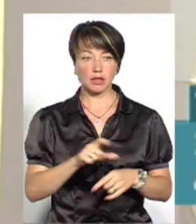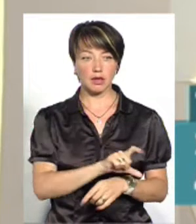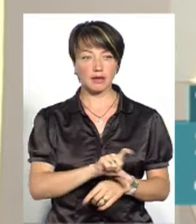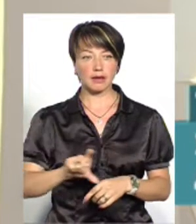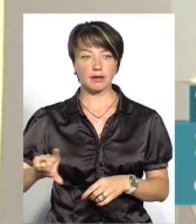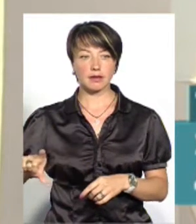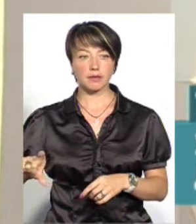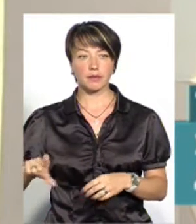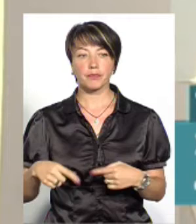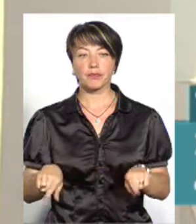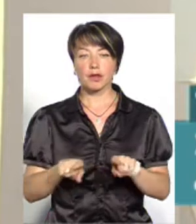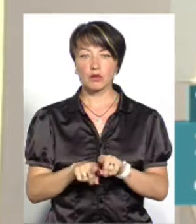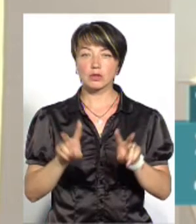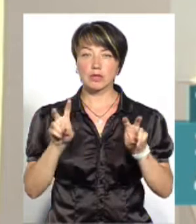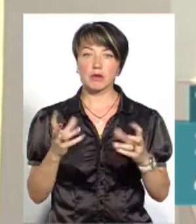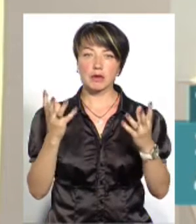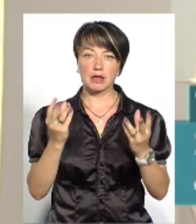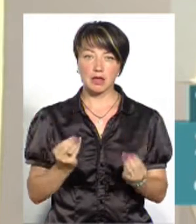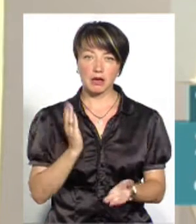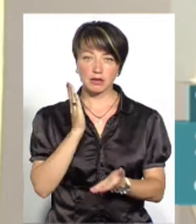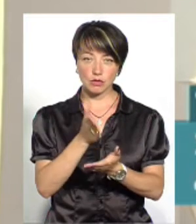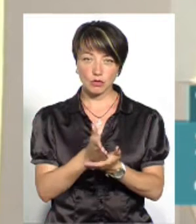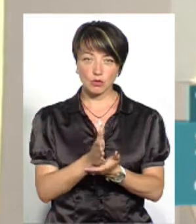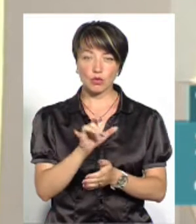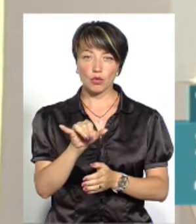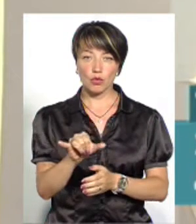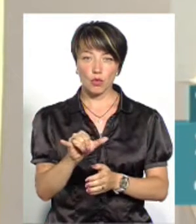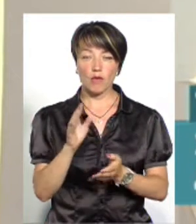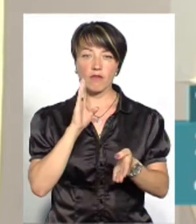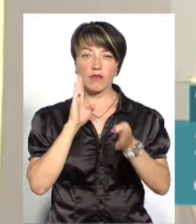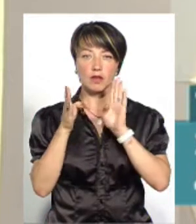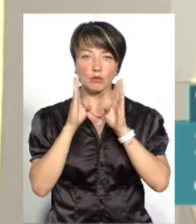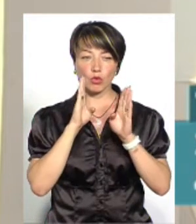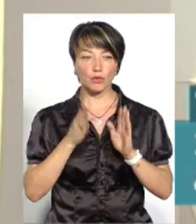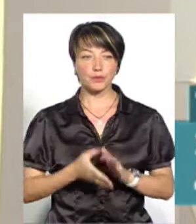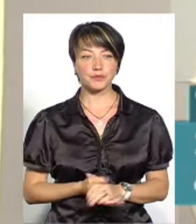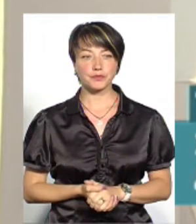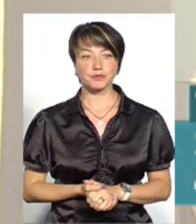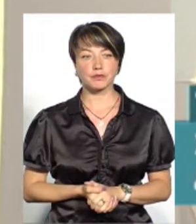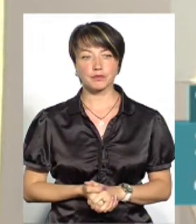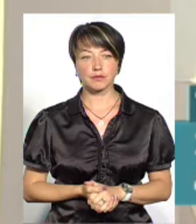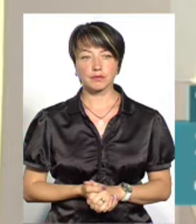екрані. Також тема дня транслюється у соціальній мережі Facebook.